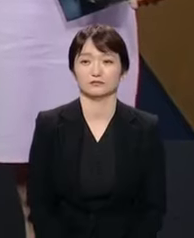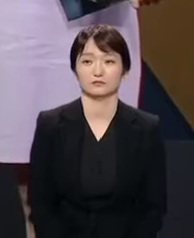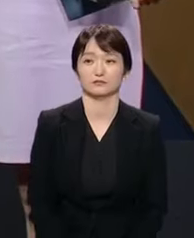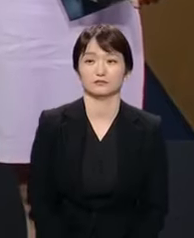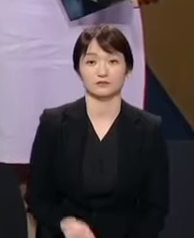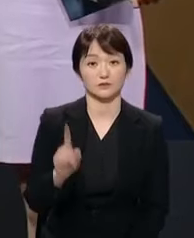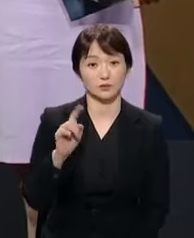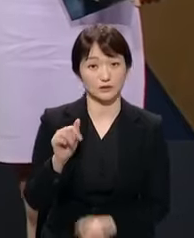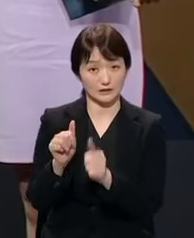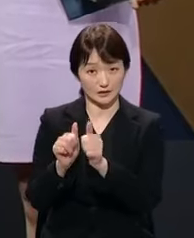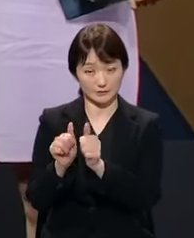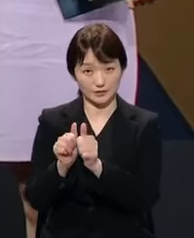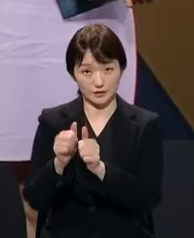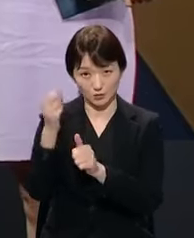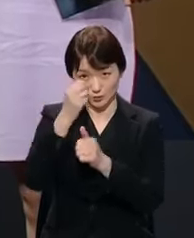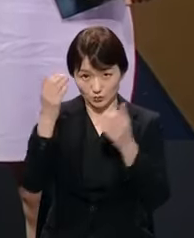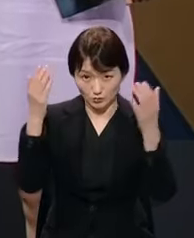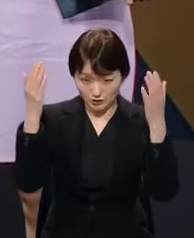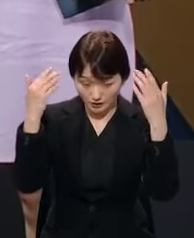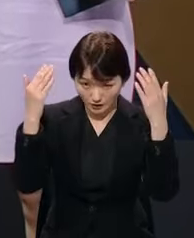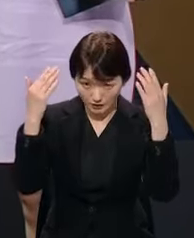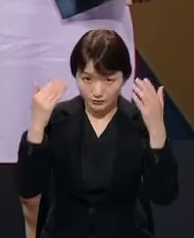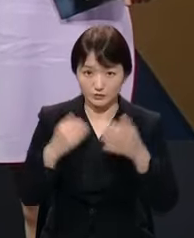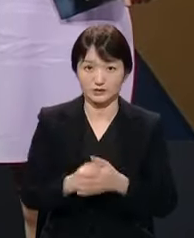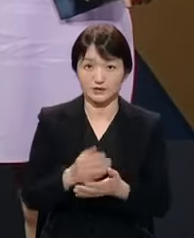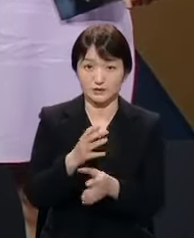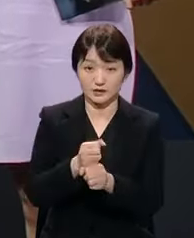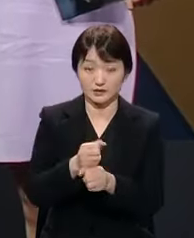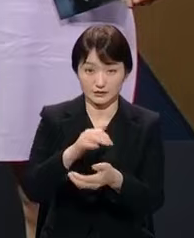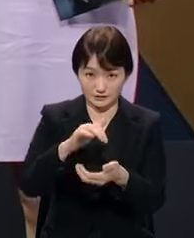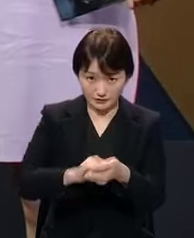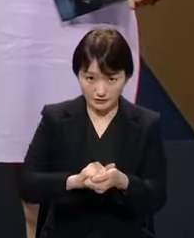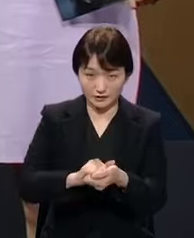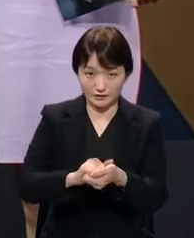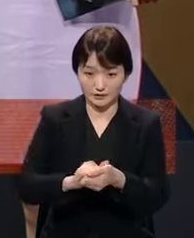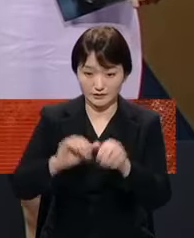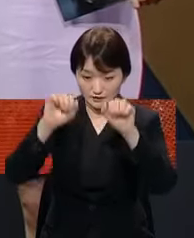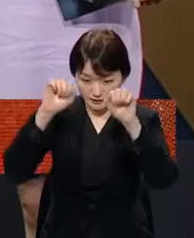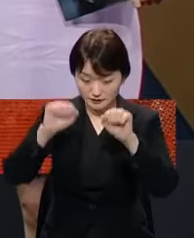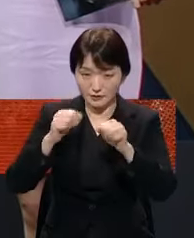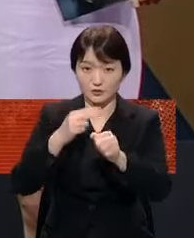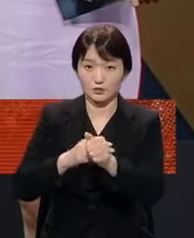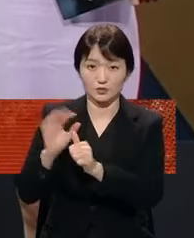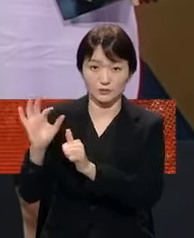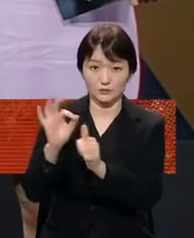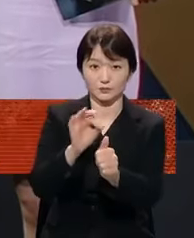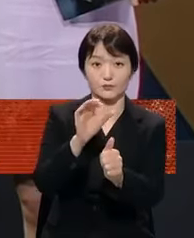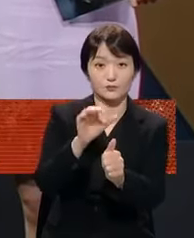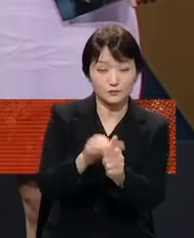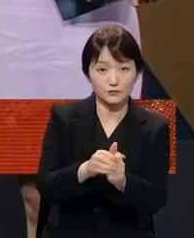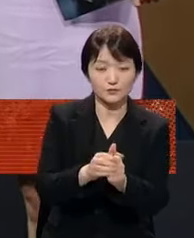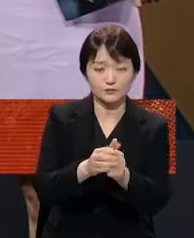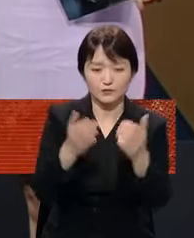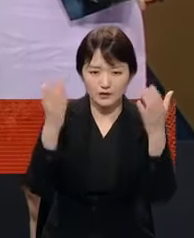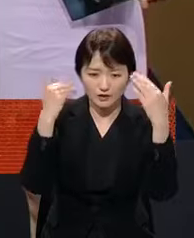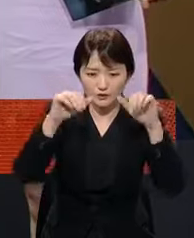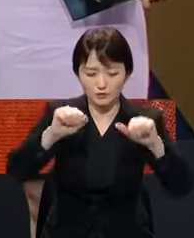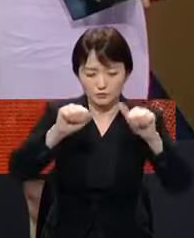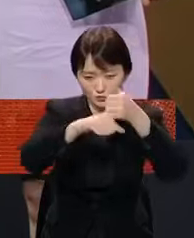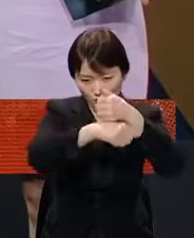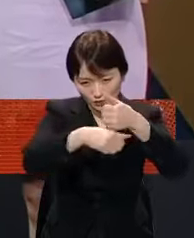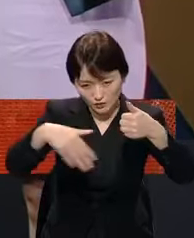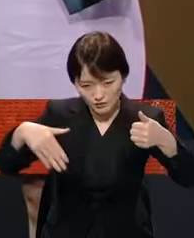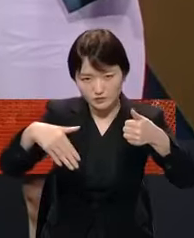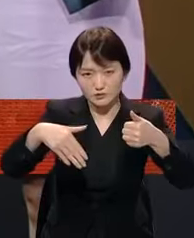한 남성이 고등학교에 기간제 체육교사로 부임합니다. 그는 학교 스포츠클럽의 담당 교사를 맡게 되는데요.